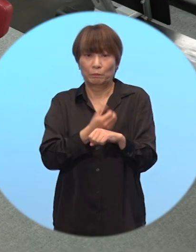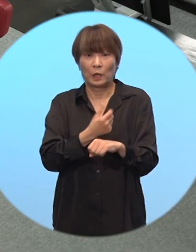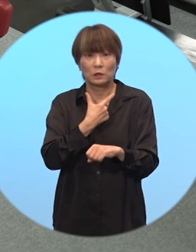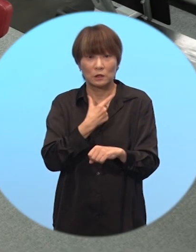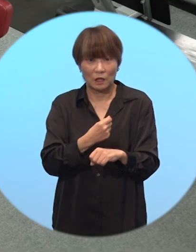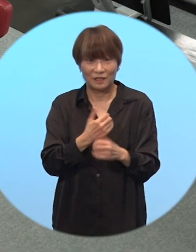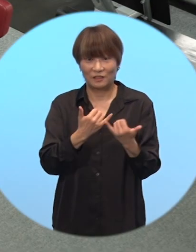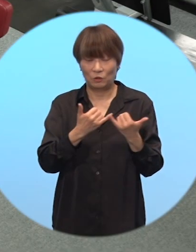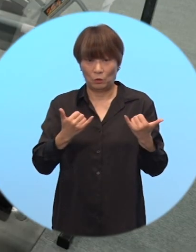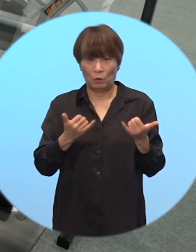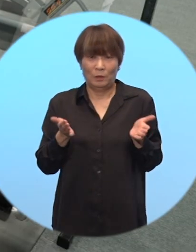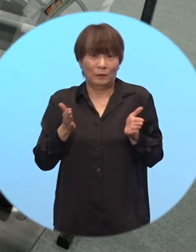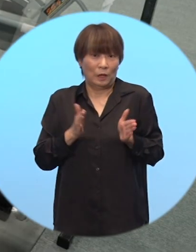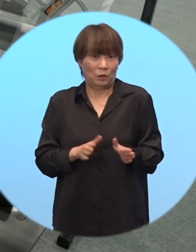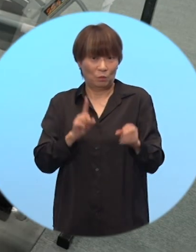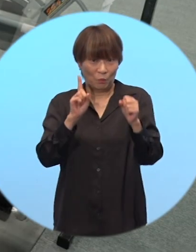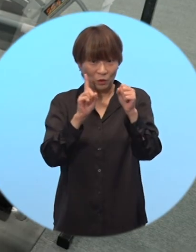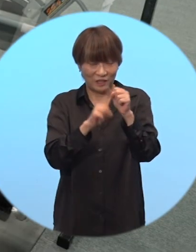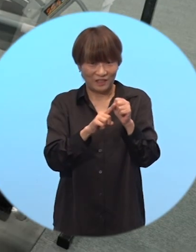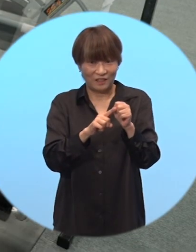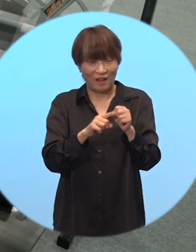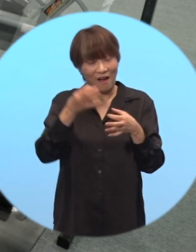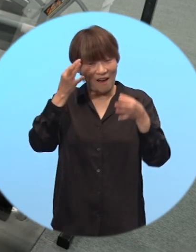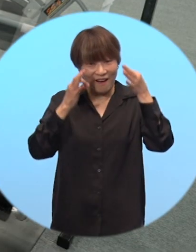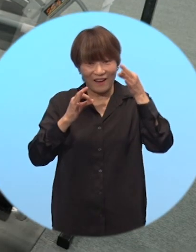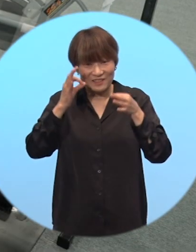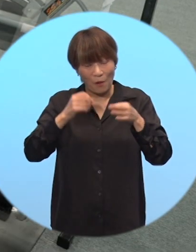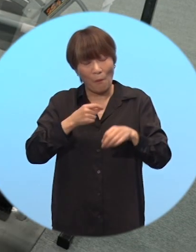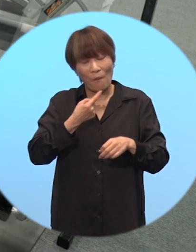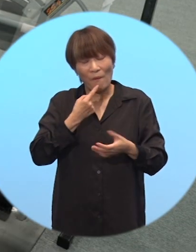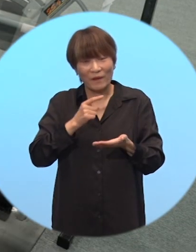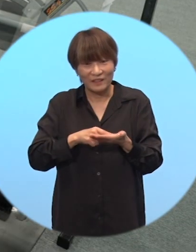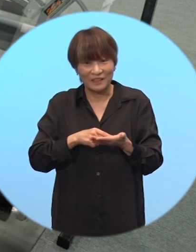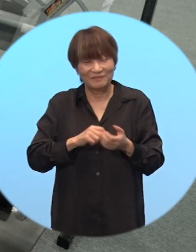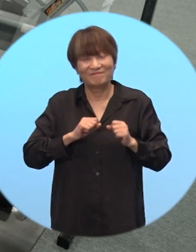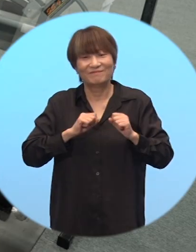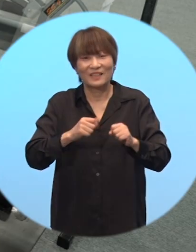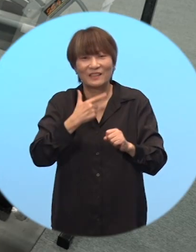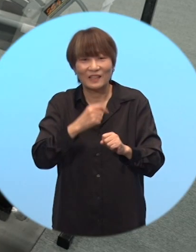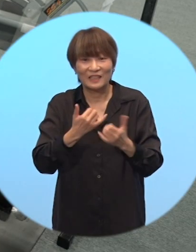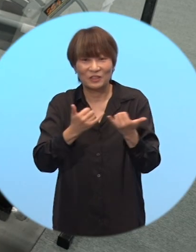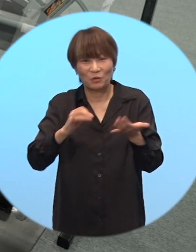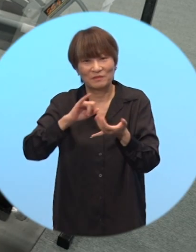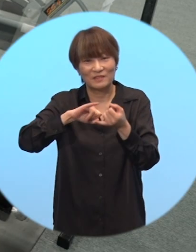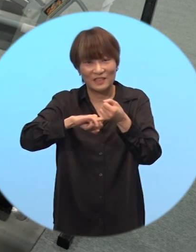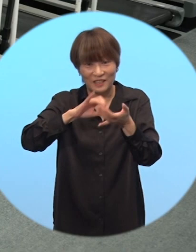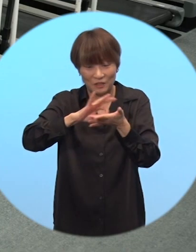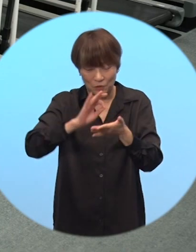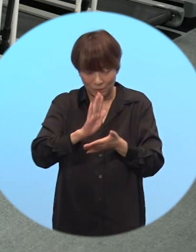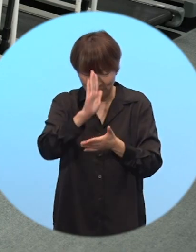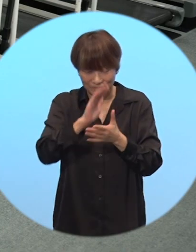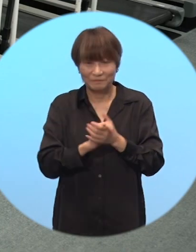イエットなど、気軽に汗を流したい方もぜひご利用ください。